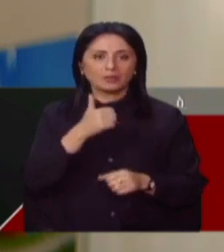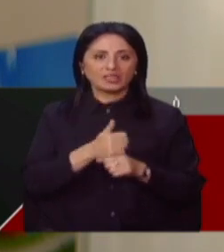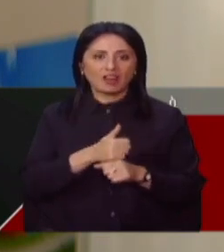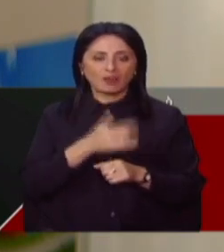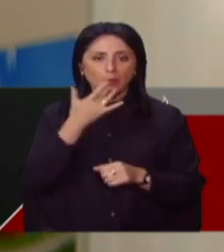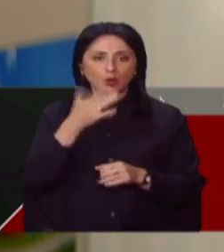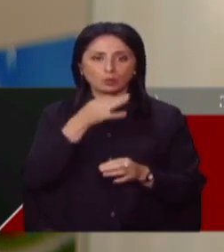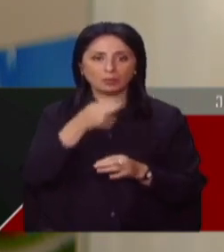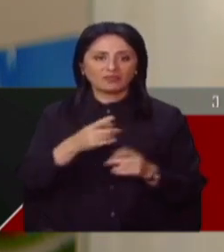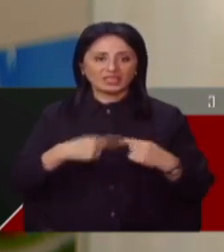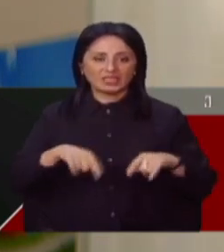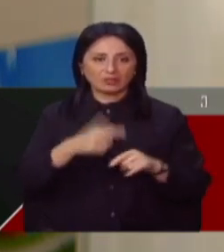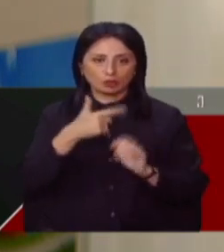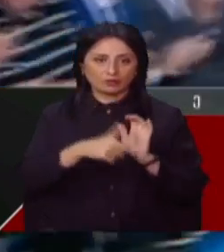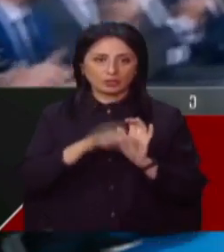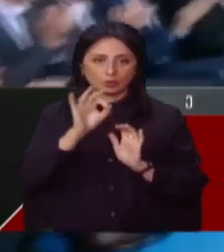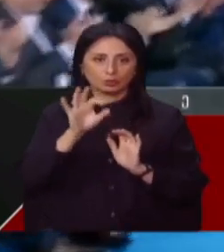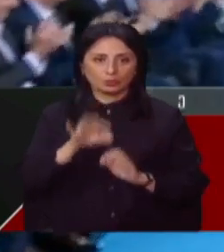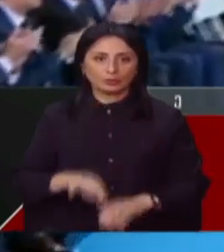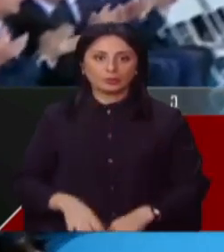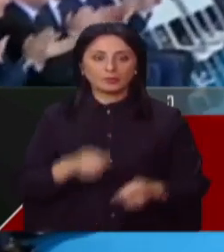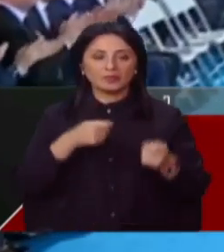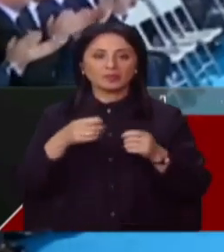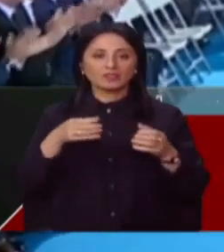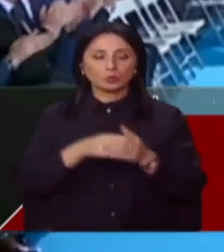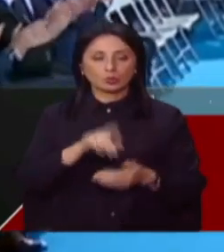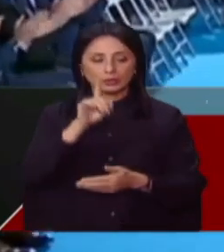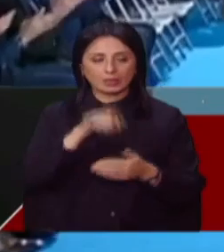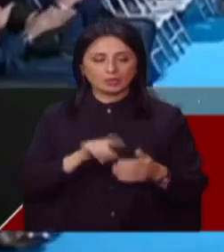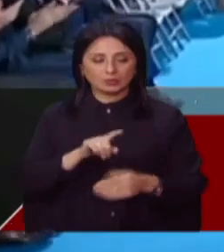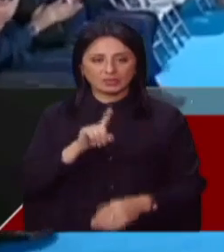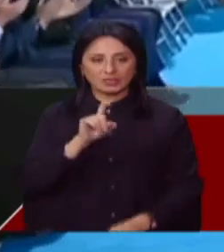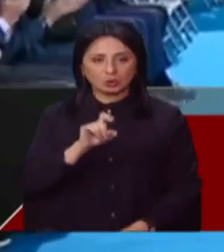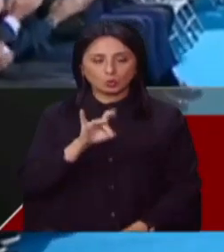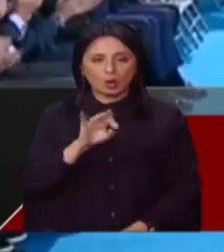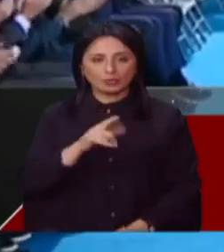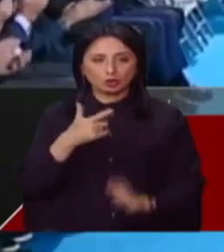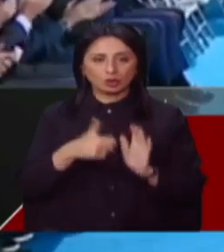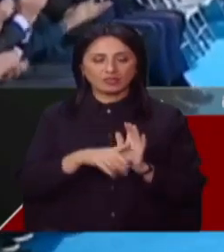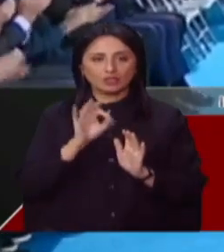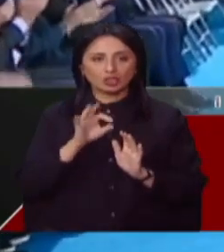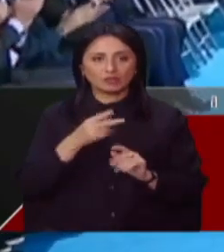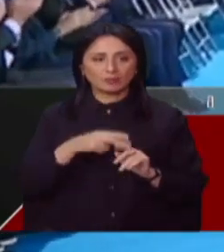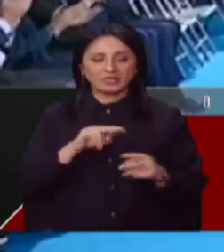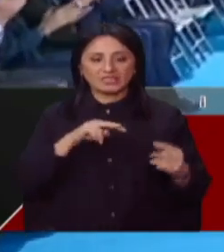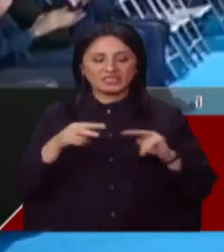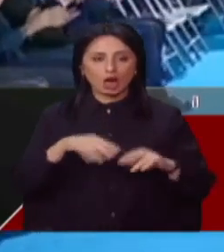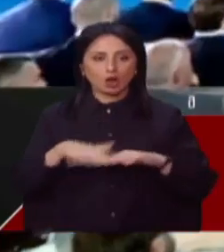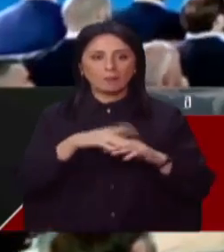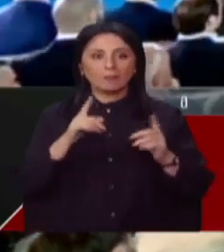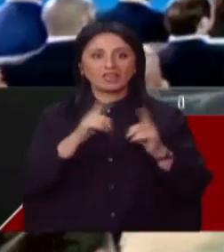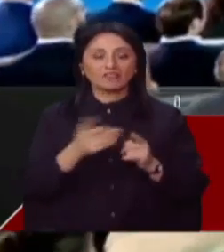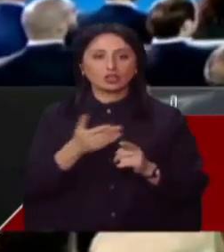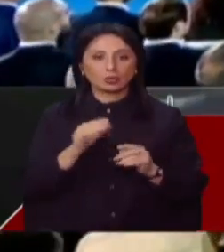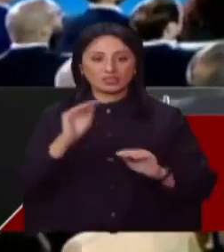პოლიტიკურ პასუხს გასცემს საზოგადოება 26 ოქტომბერს. მართველი გუნდი დარწმუნებულია, რომ სალომე ზურაბიშვილს 26 ოქტომბერს იმ საკოორდინაციო